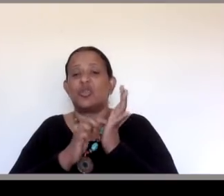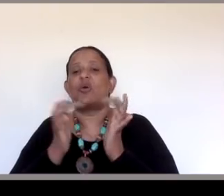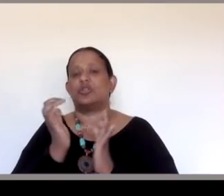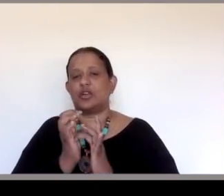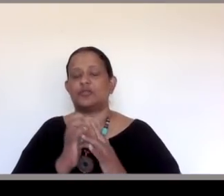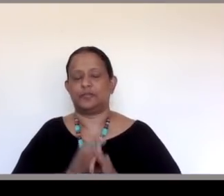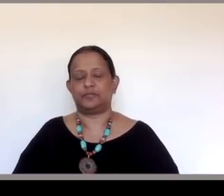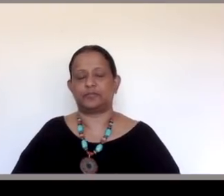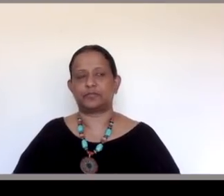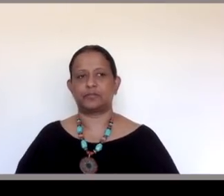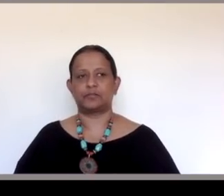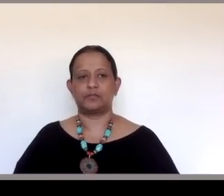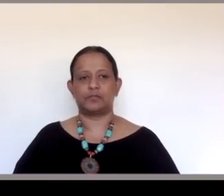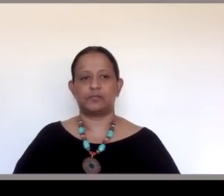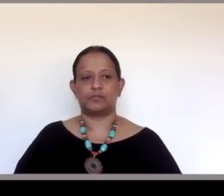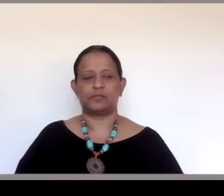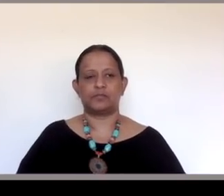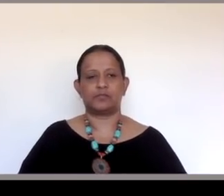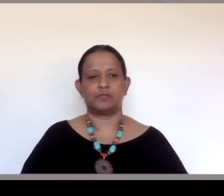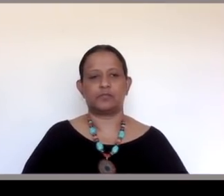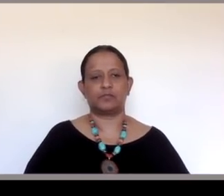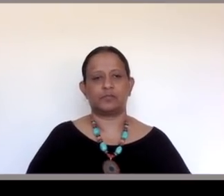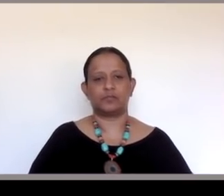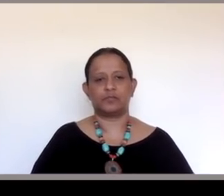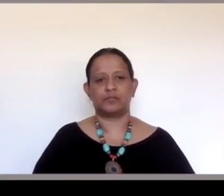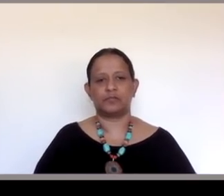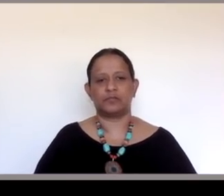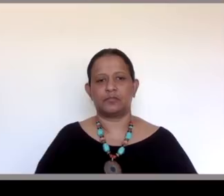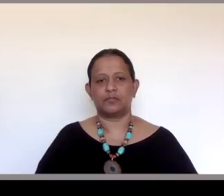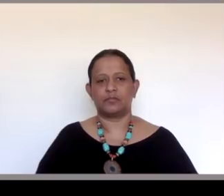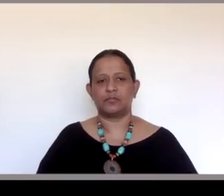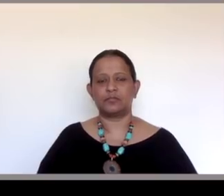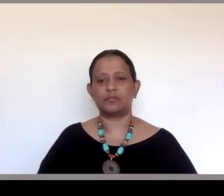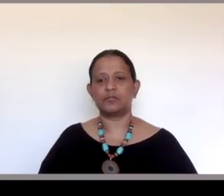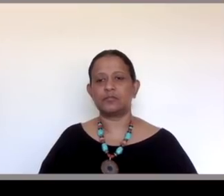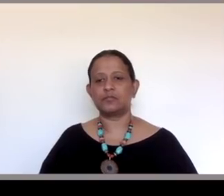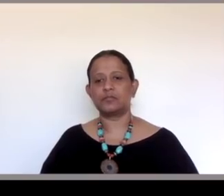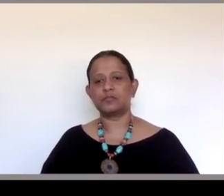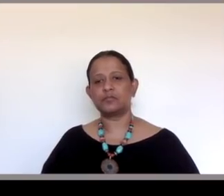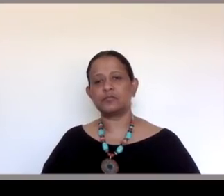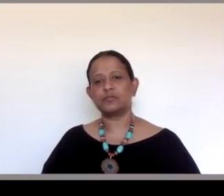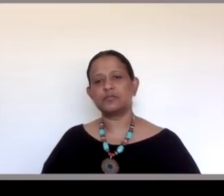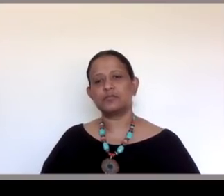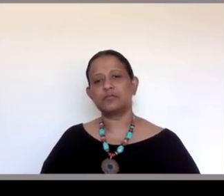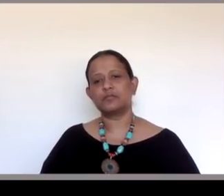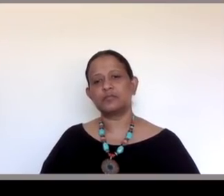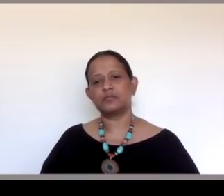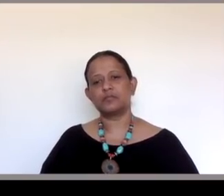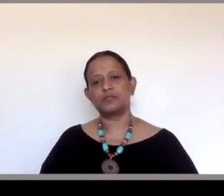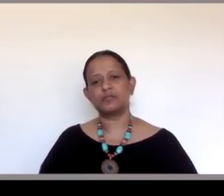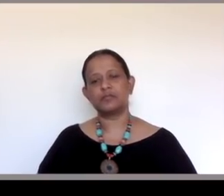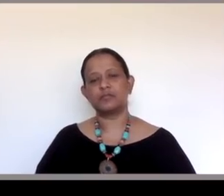செய்த மிக உன்னதமான பிரசங்கத்தை குறித்த அந்த மலை பிரசங்கத்தை குறித்து நாம் பார்ப்போம் ஏ தேசனாவே முள்